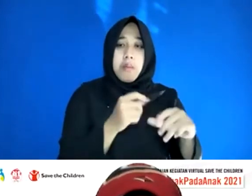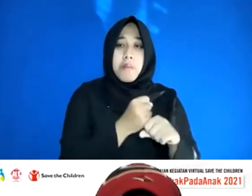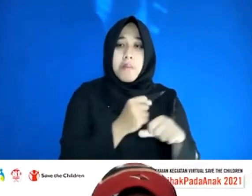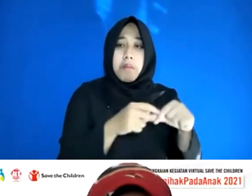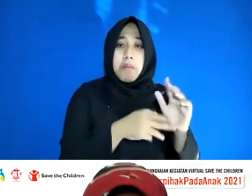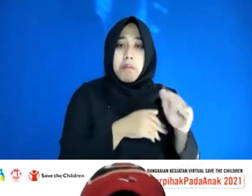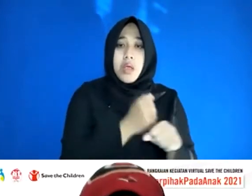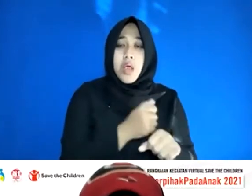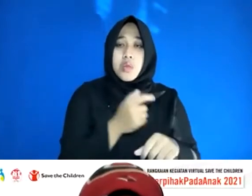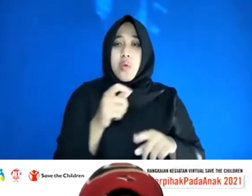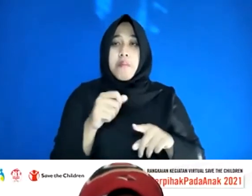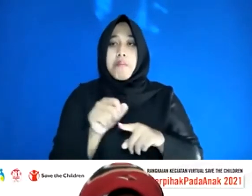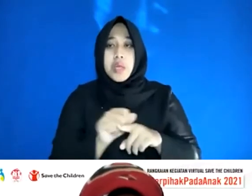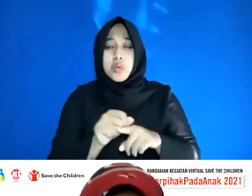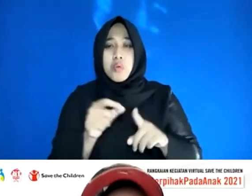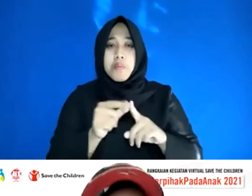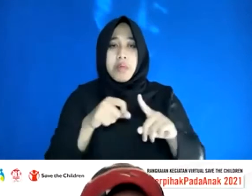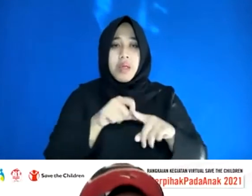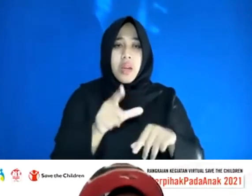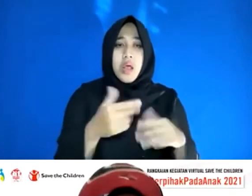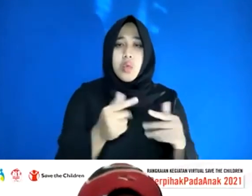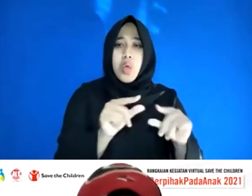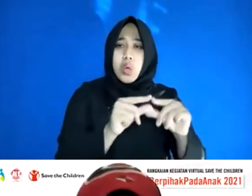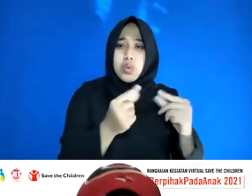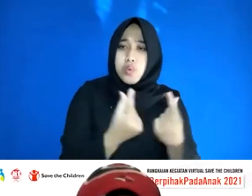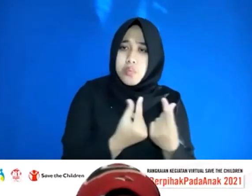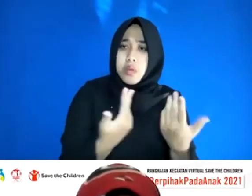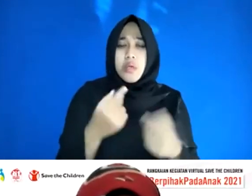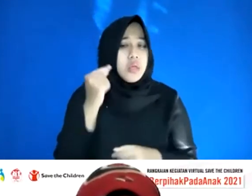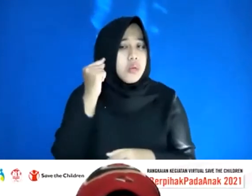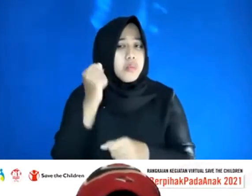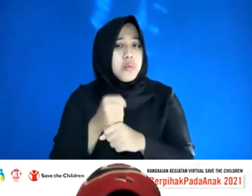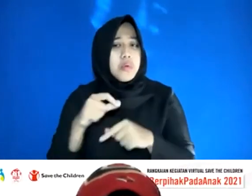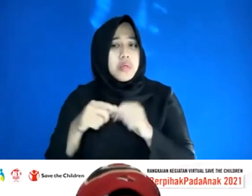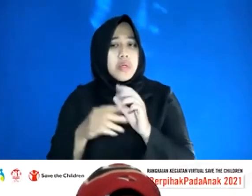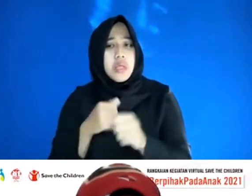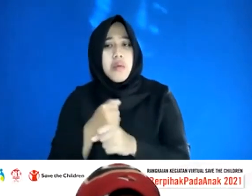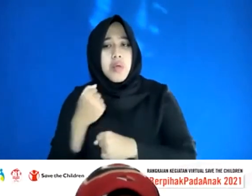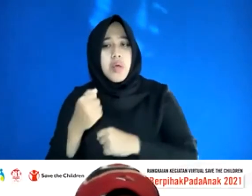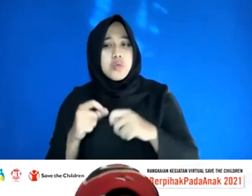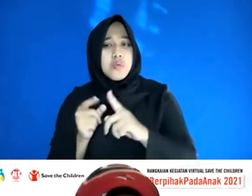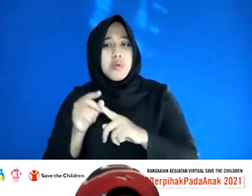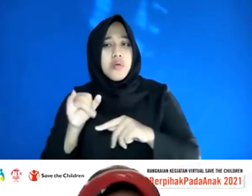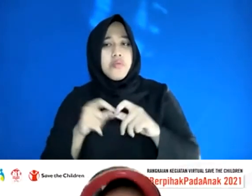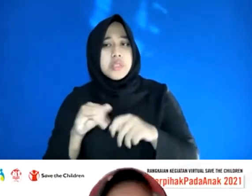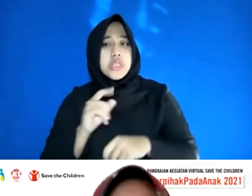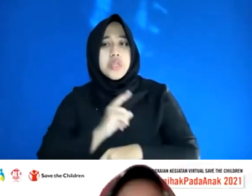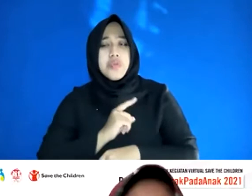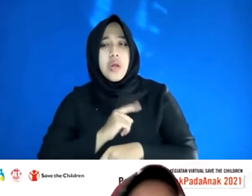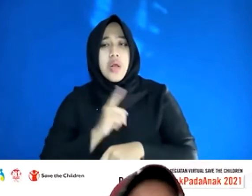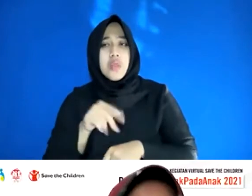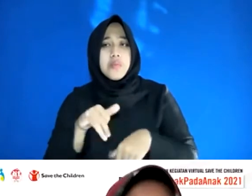Apakah supervisi grup, ataukah juga Bu Gilang melakukan supervisi individual atau seperti apa?